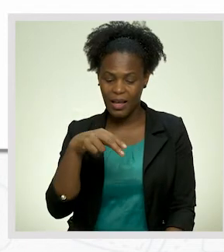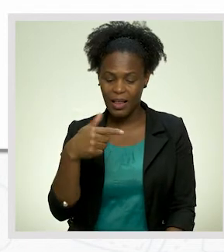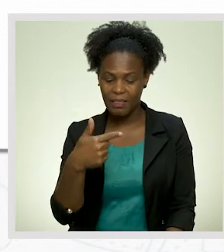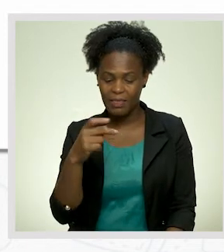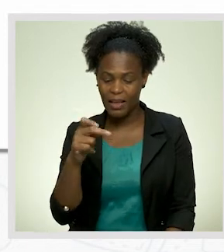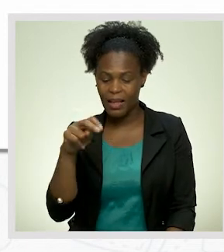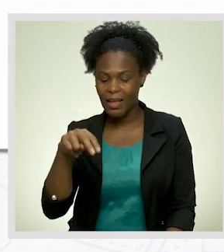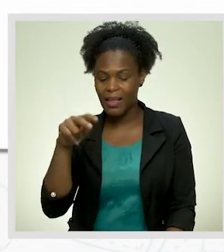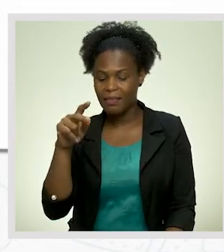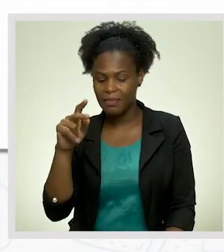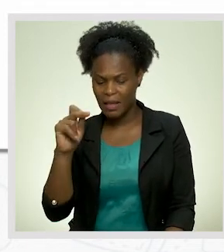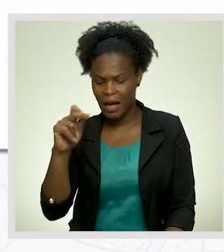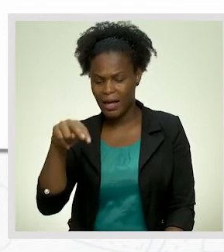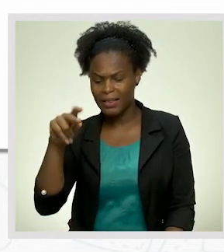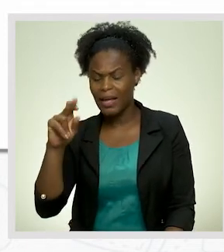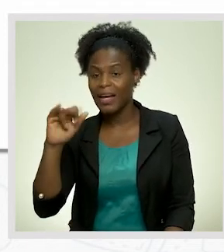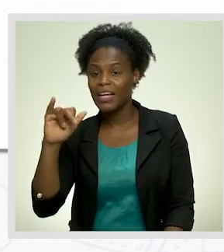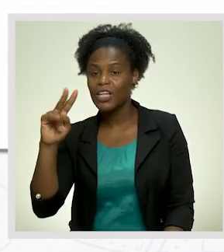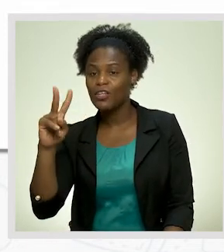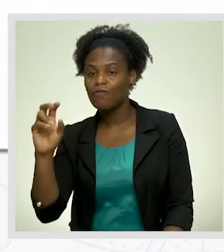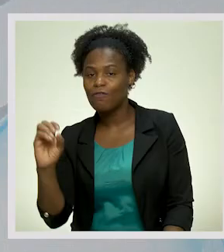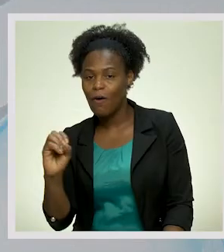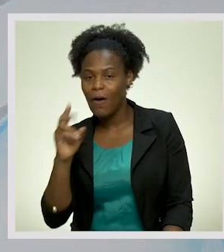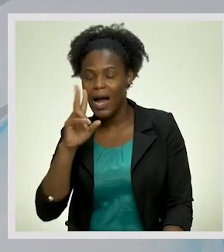Antananarivo. C'est la capitale de